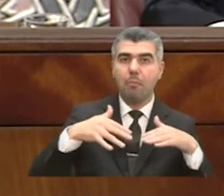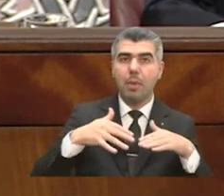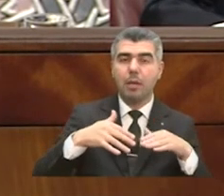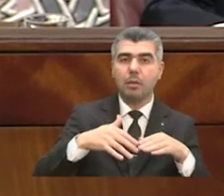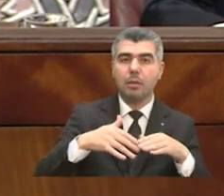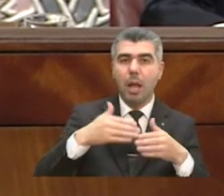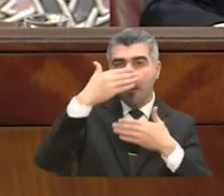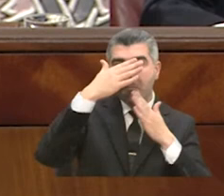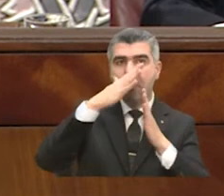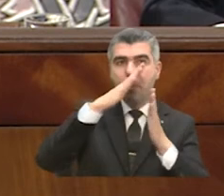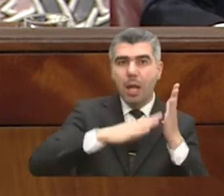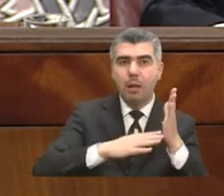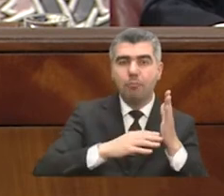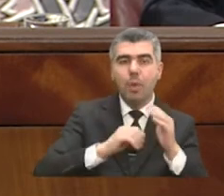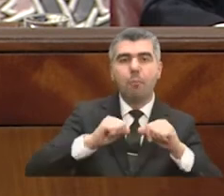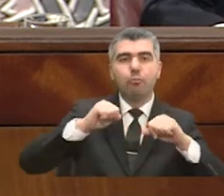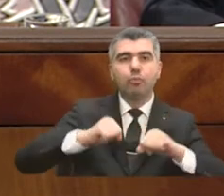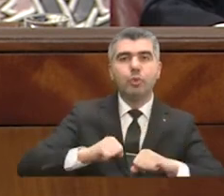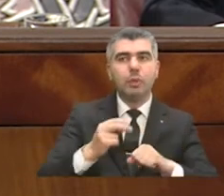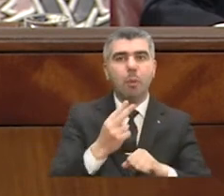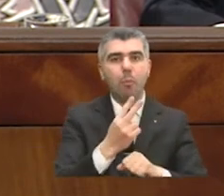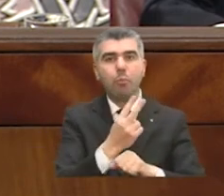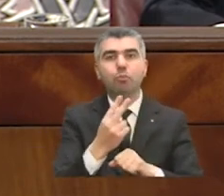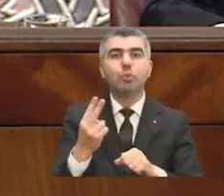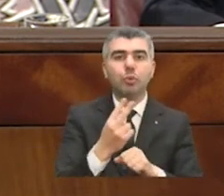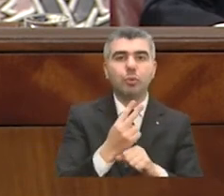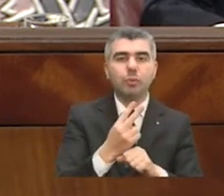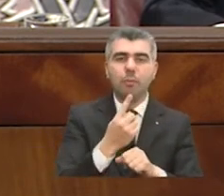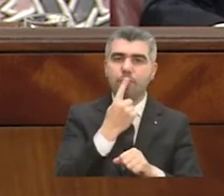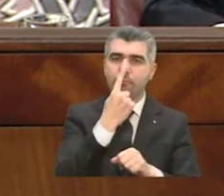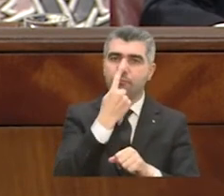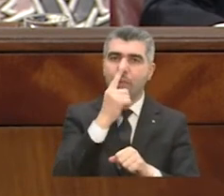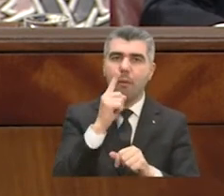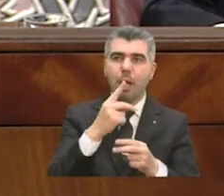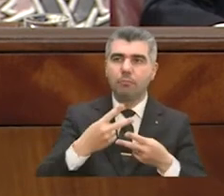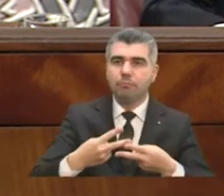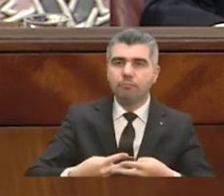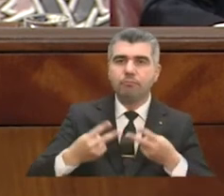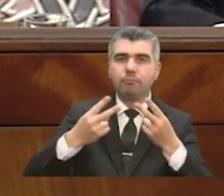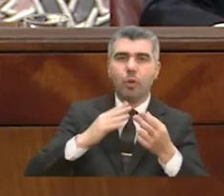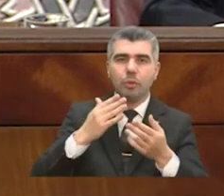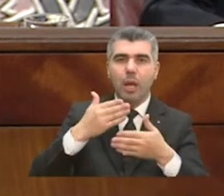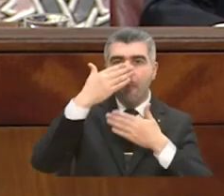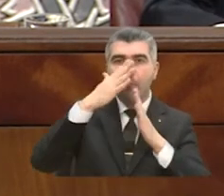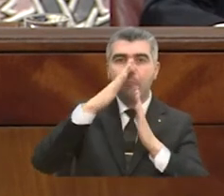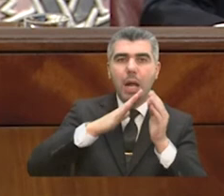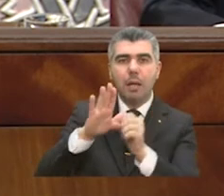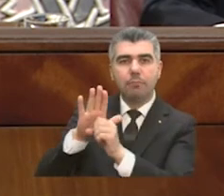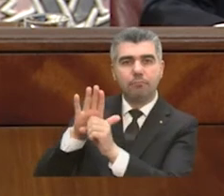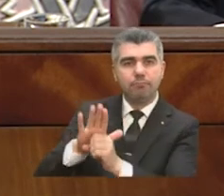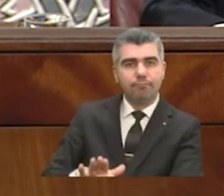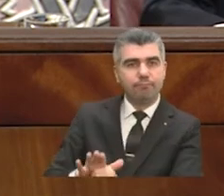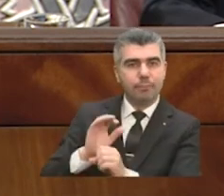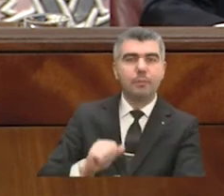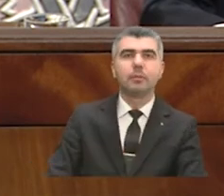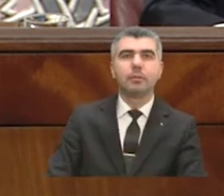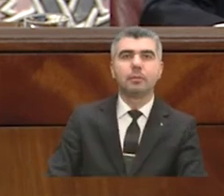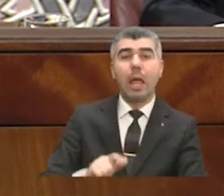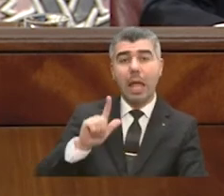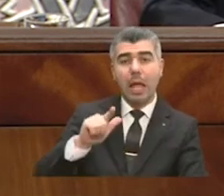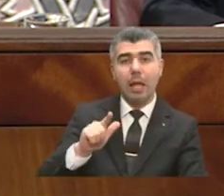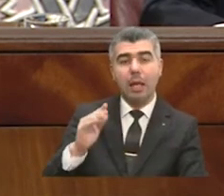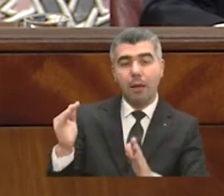Le Maroc, le Parlement du Maroc, avec ses deux chambres, dénonce